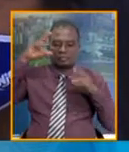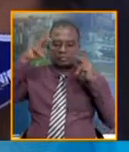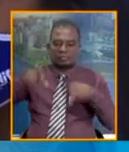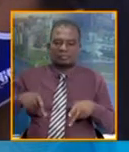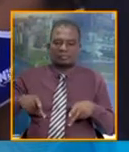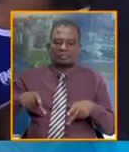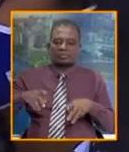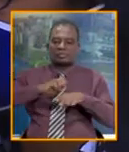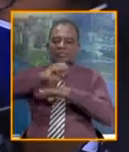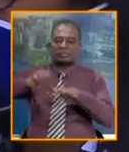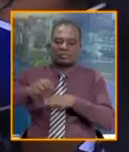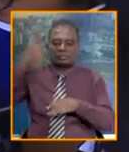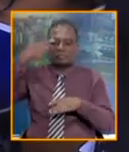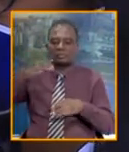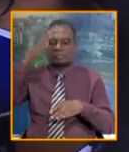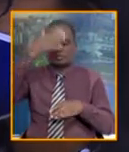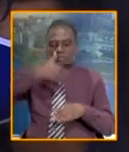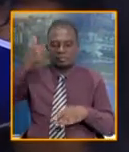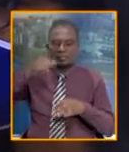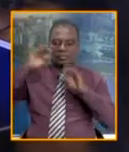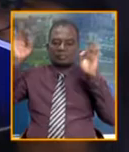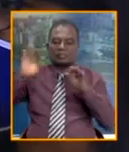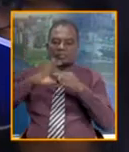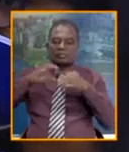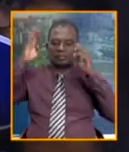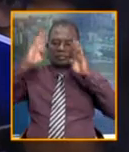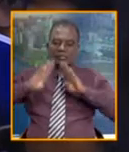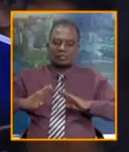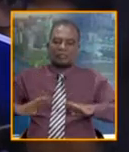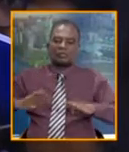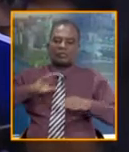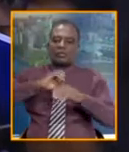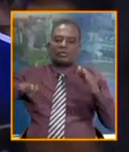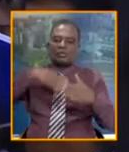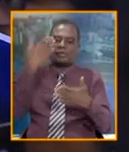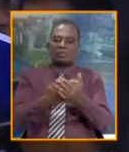engagés pour cette belle fête de la paix. Ces jeunes gens ont fait preuve de